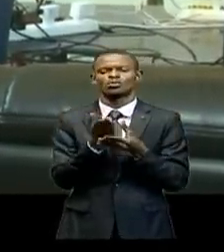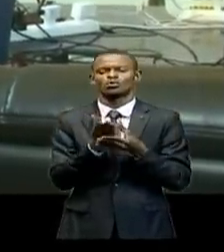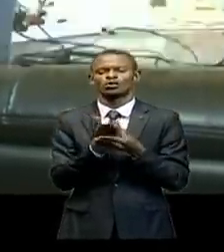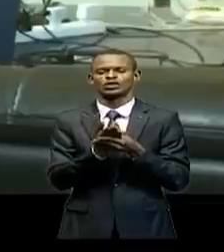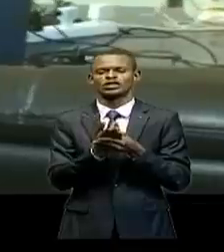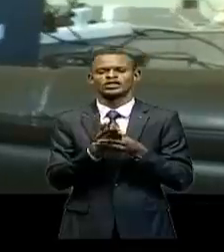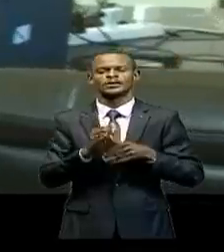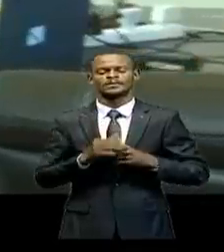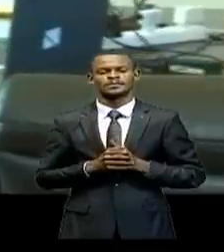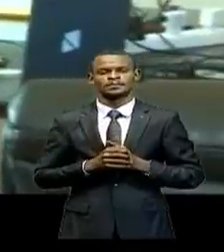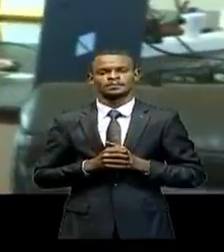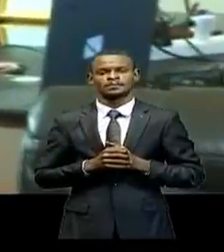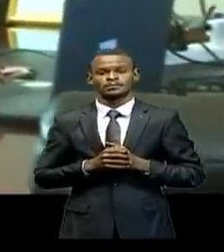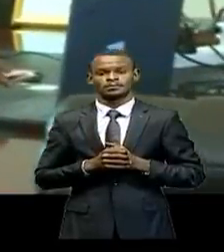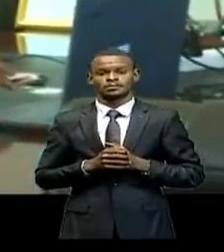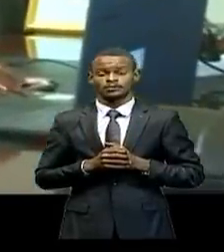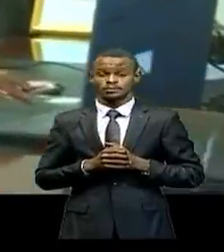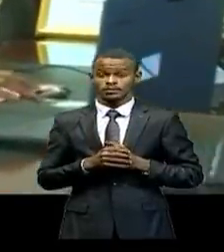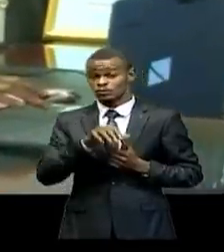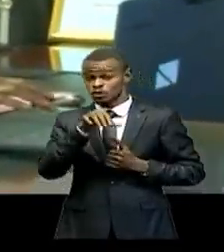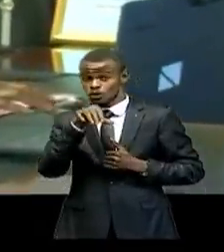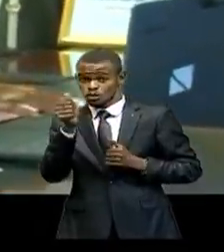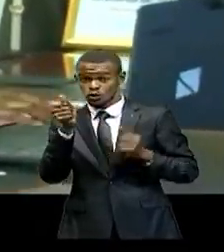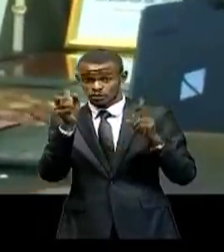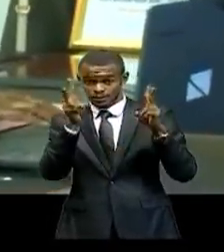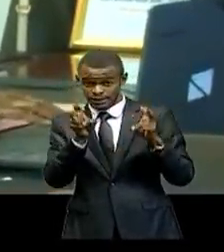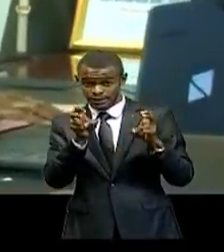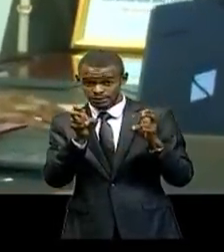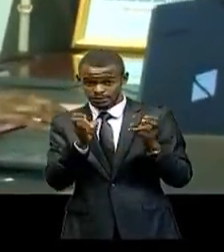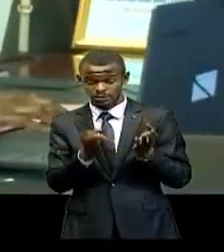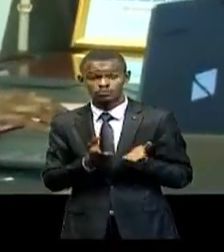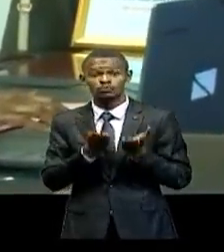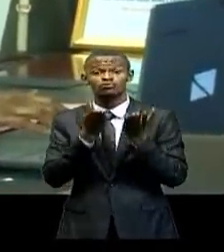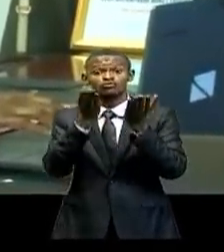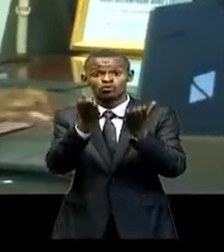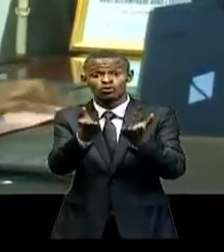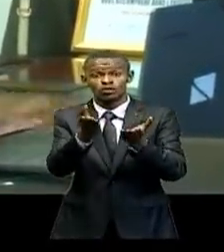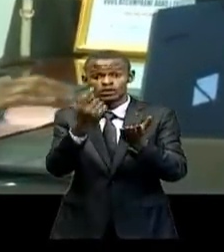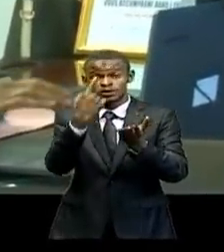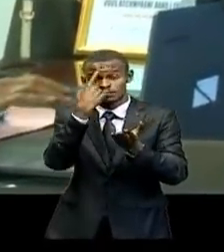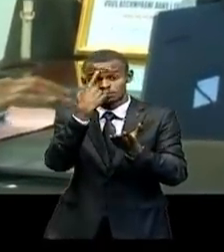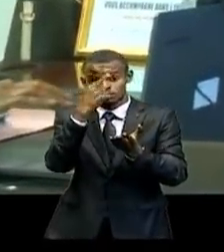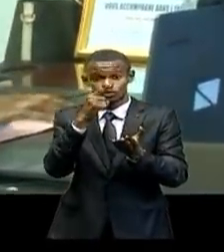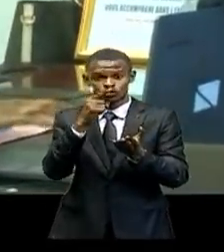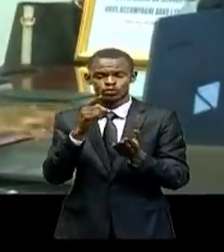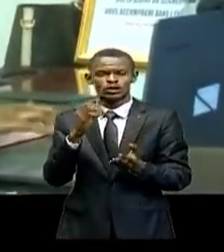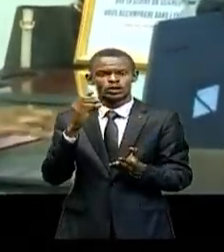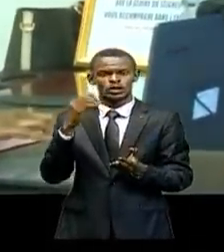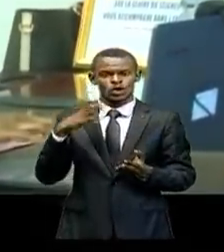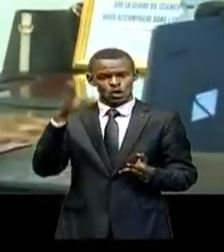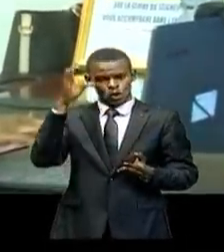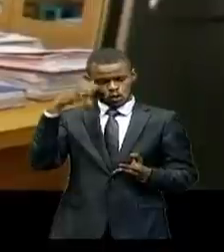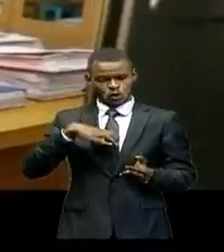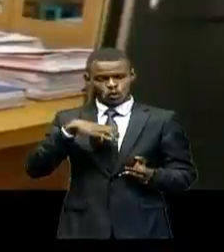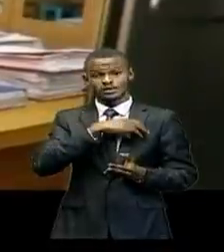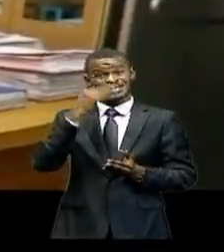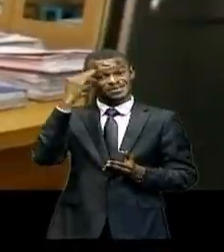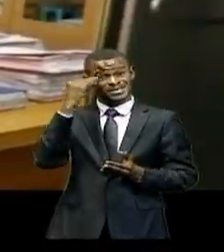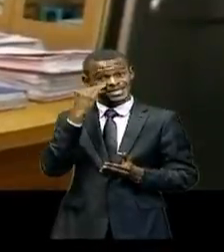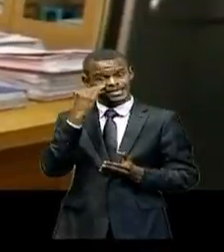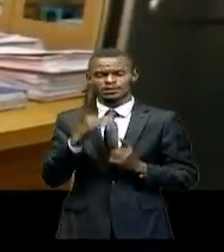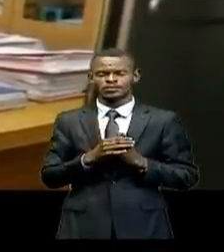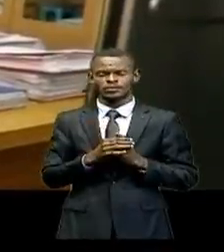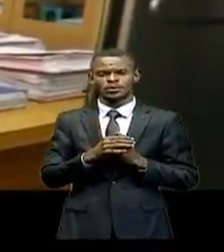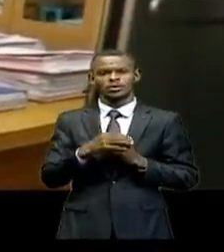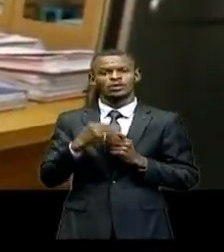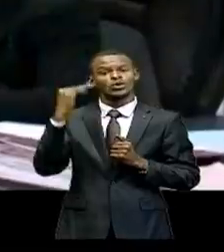de décret. Autre texte soumis à l'approbation du Conseil, le ministre des Droits humains a présenté